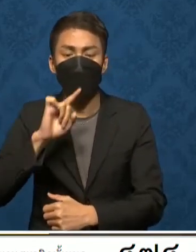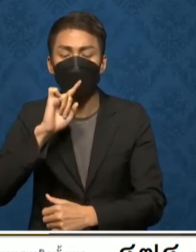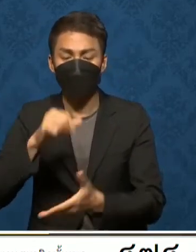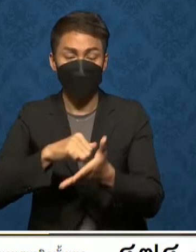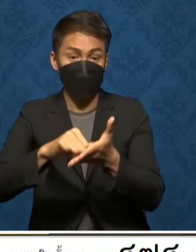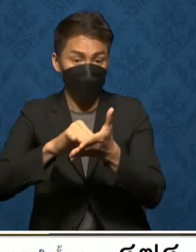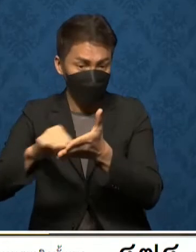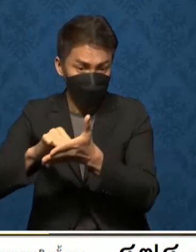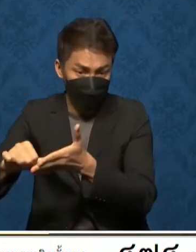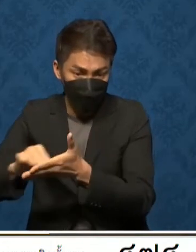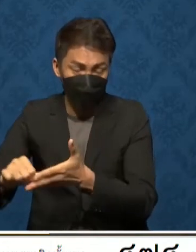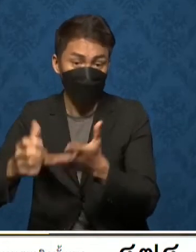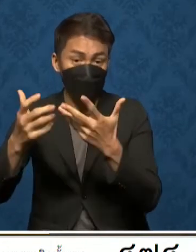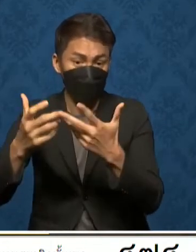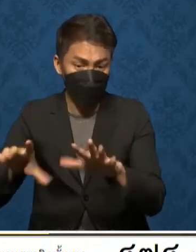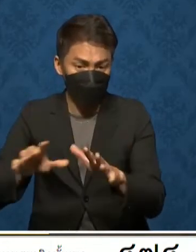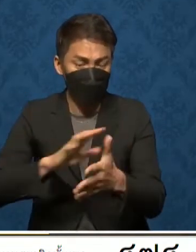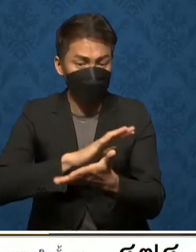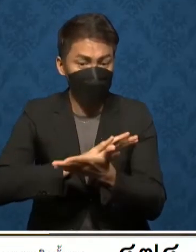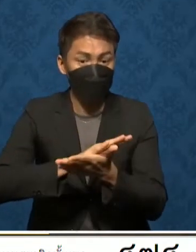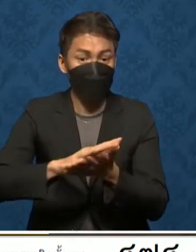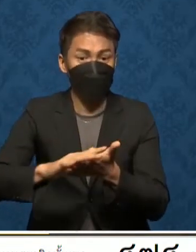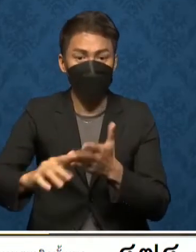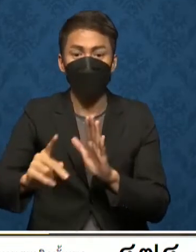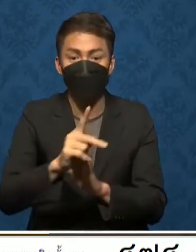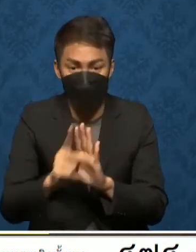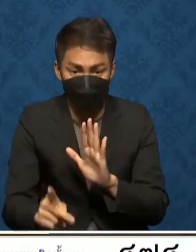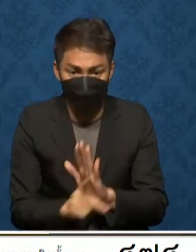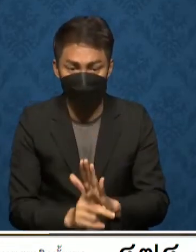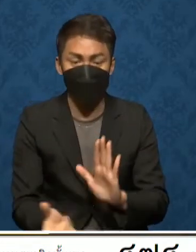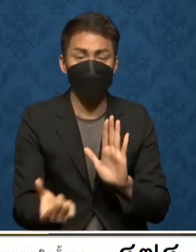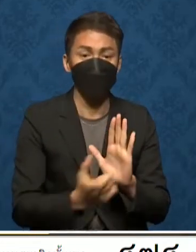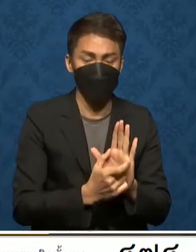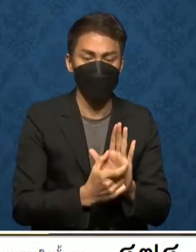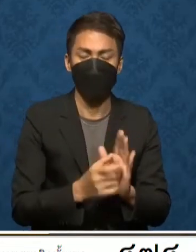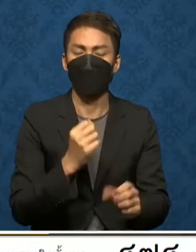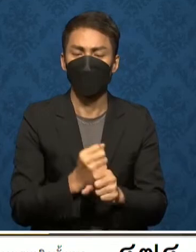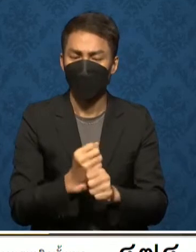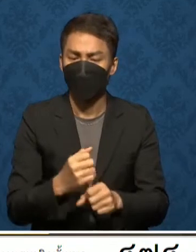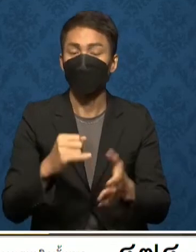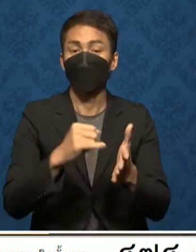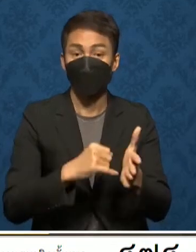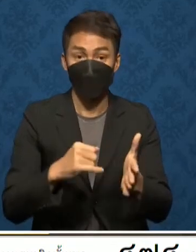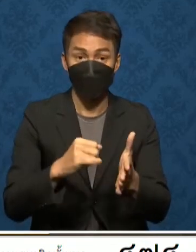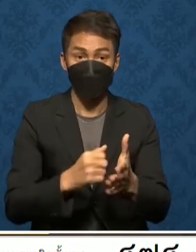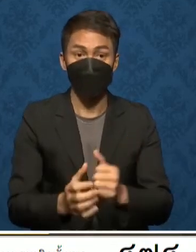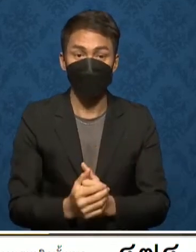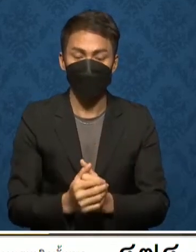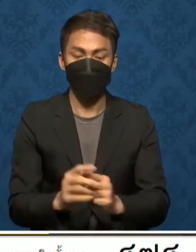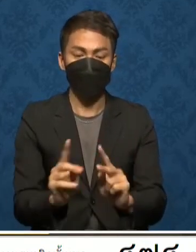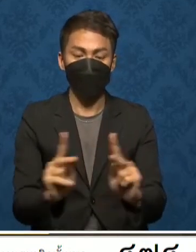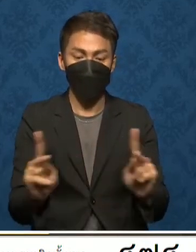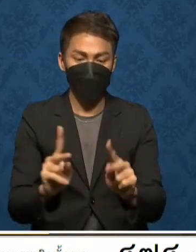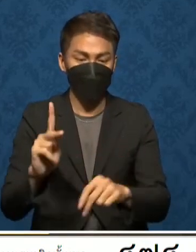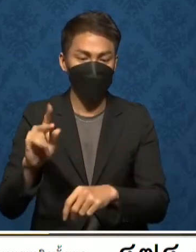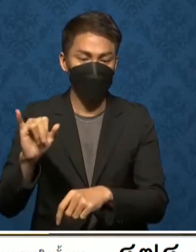ไขแล้วเนี่ยเป็นกฎหมายขึ้นมาเนี่ยก็จะทำให้เกิดความคล่องตัวนะครับให้คณะกรรมการกยศนี้ส